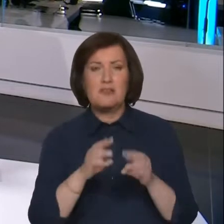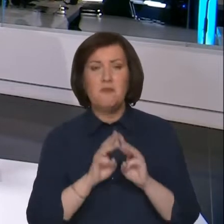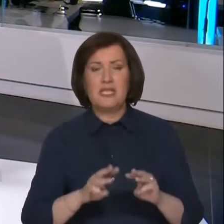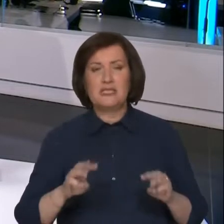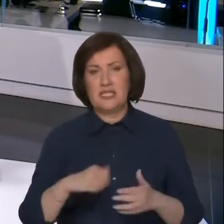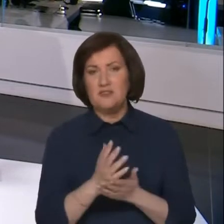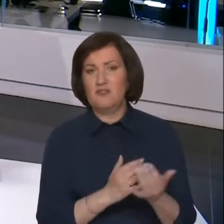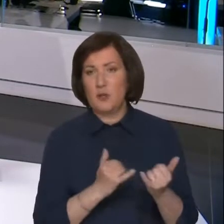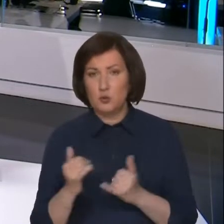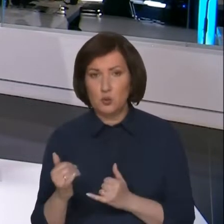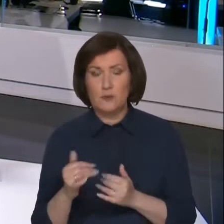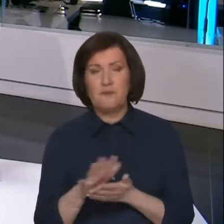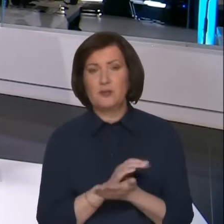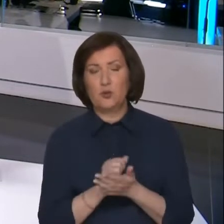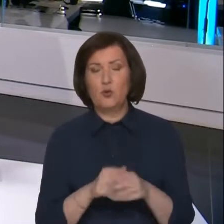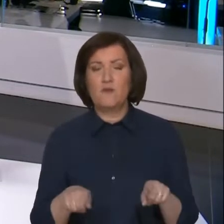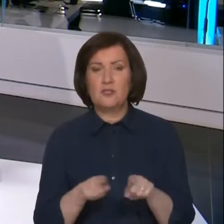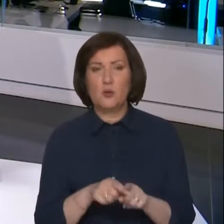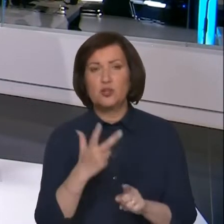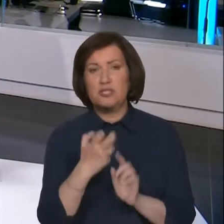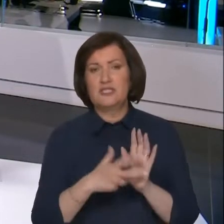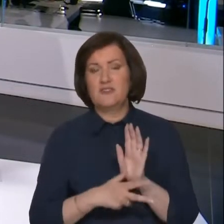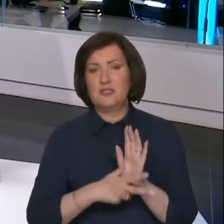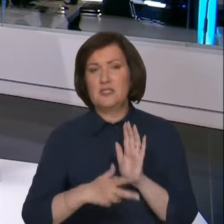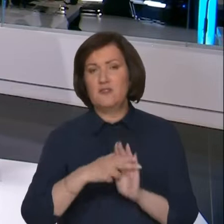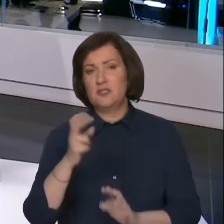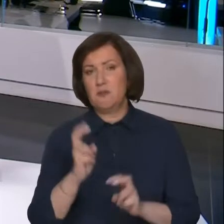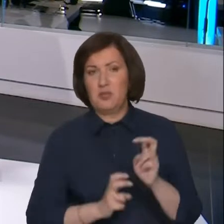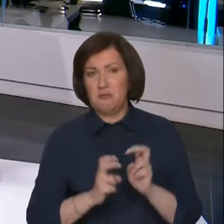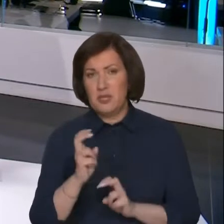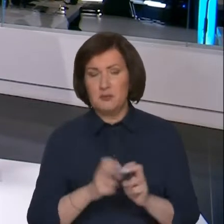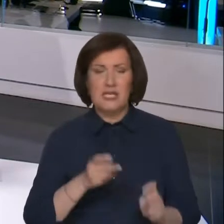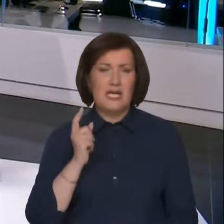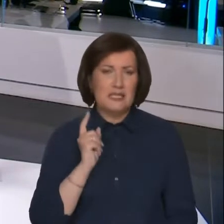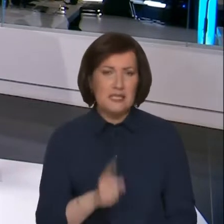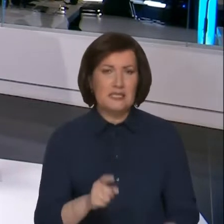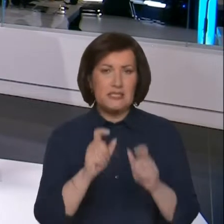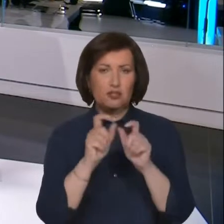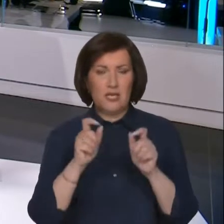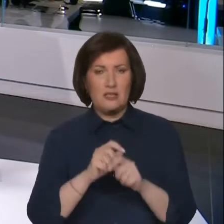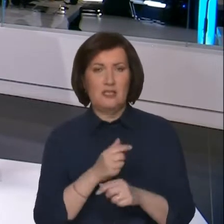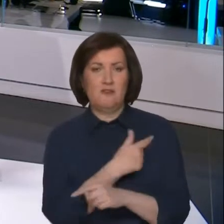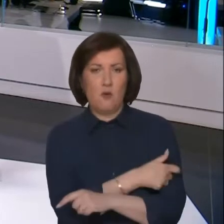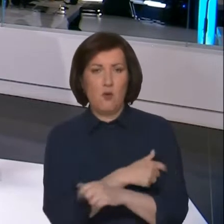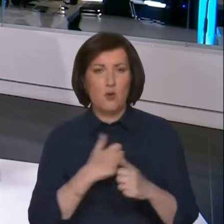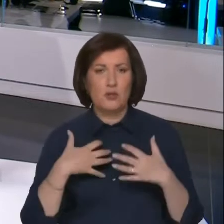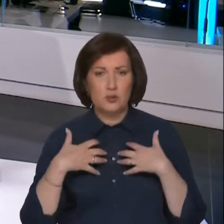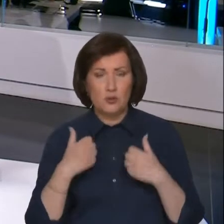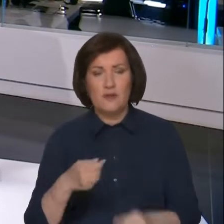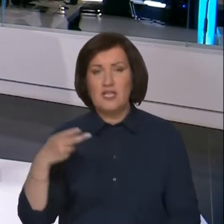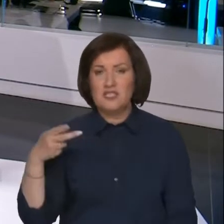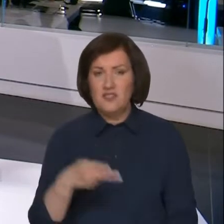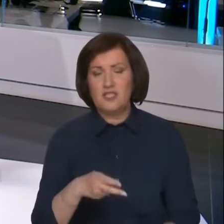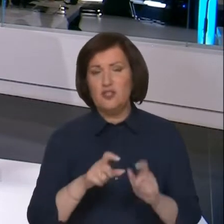Міністерстві інфраструктури. Зруйновані також 388 підприємств, близько тисячі закладів охорони здоров'я та понад 2